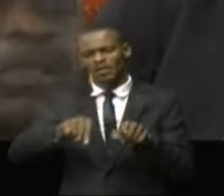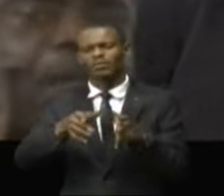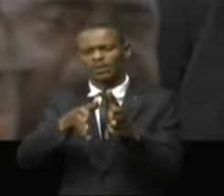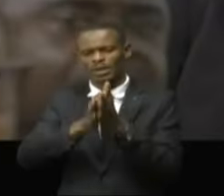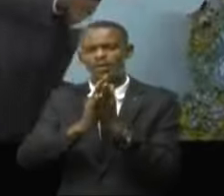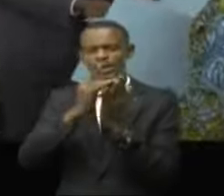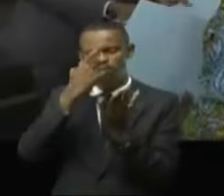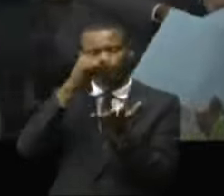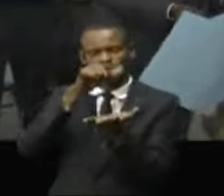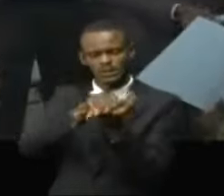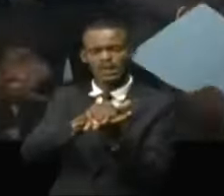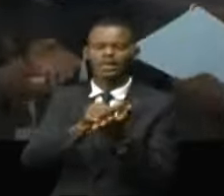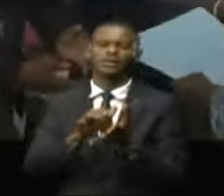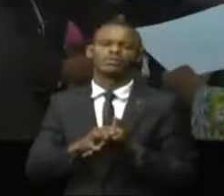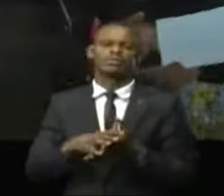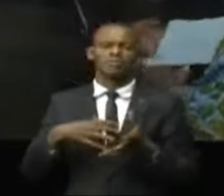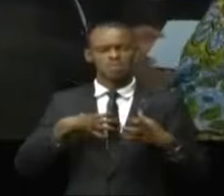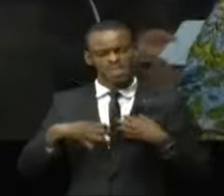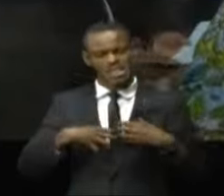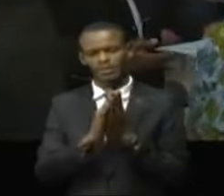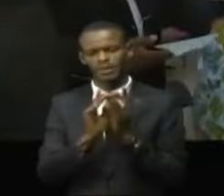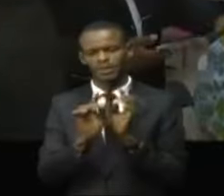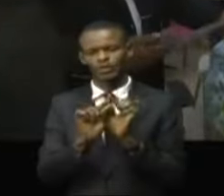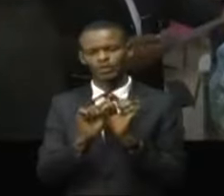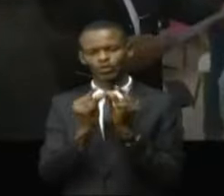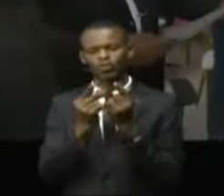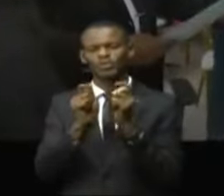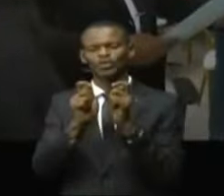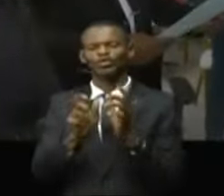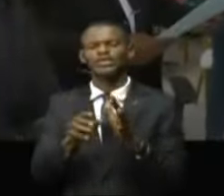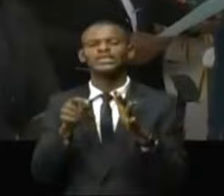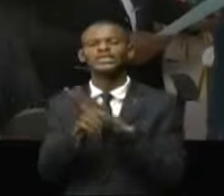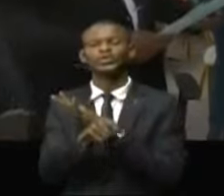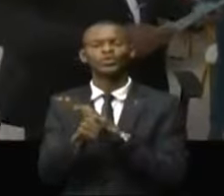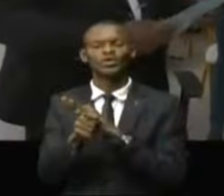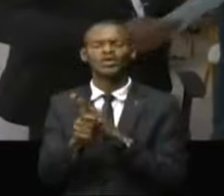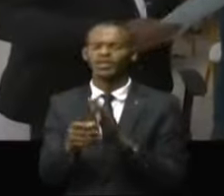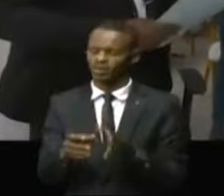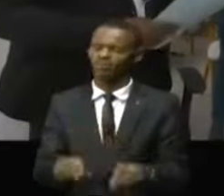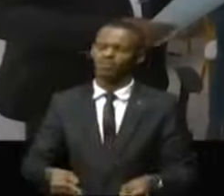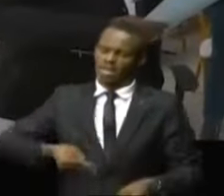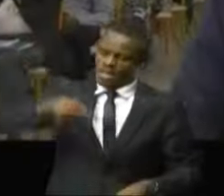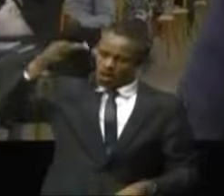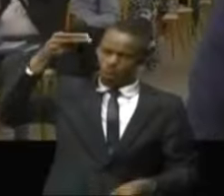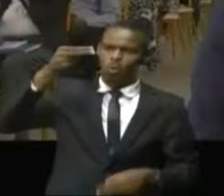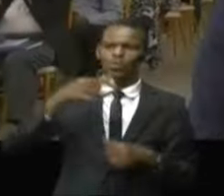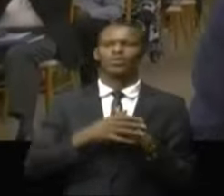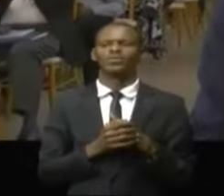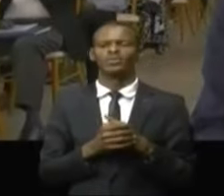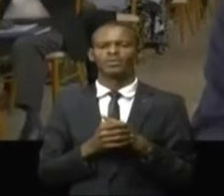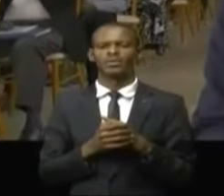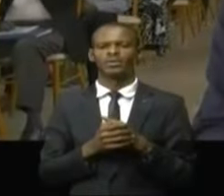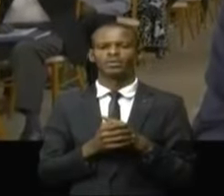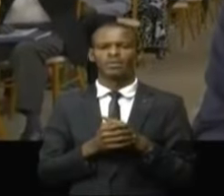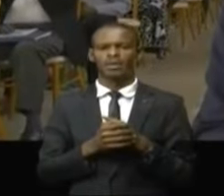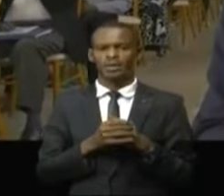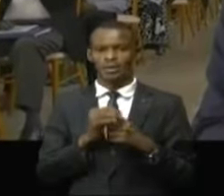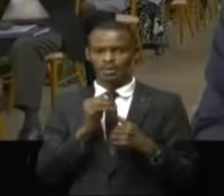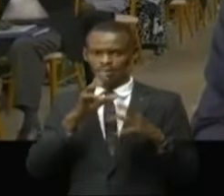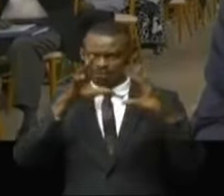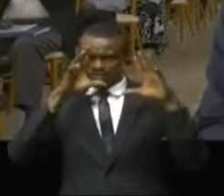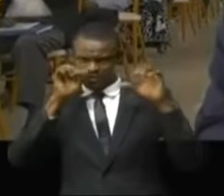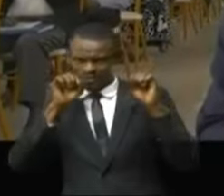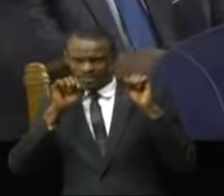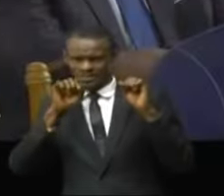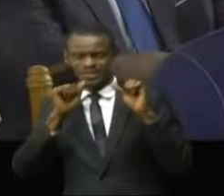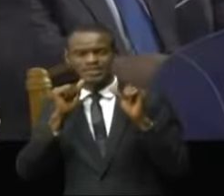la présidente et fondatrice de l'association congolaise de femmes journalistes de la presse écrite a dit tout haut sa détermination qui rime avec